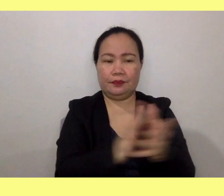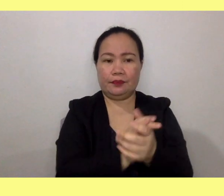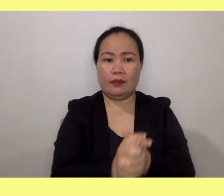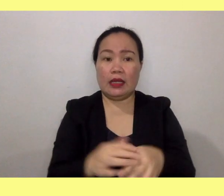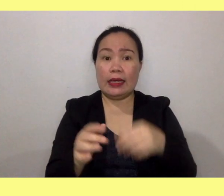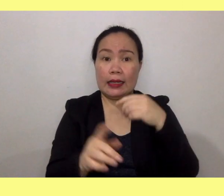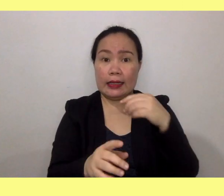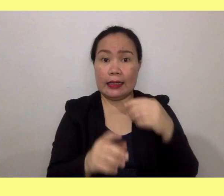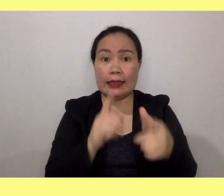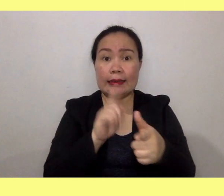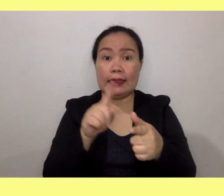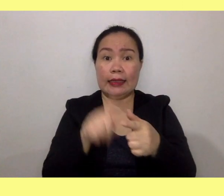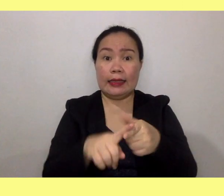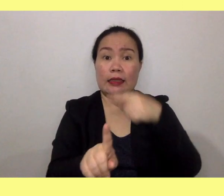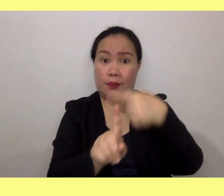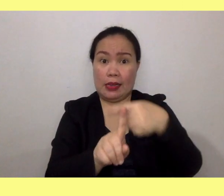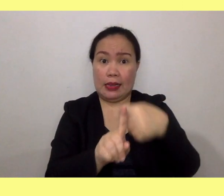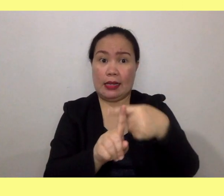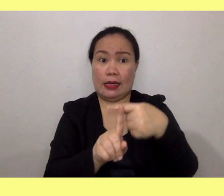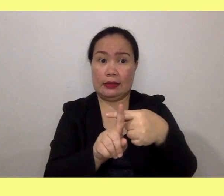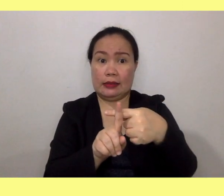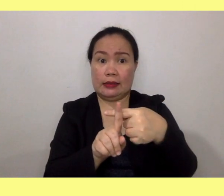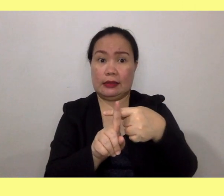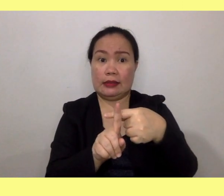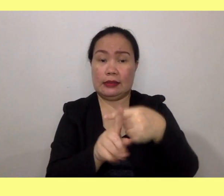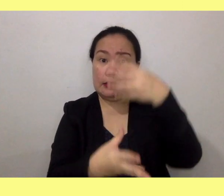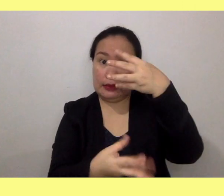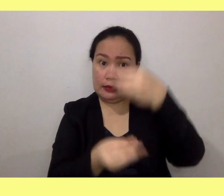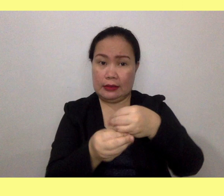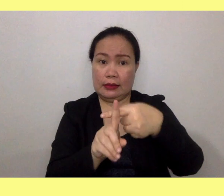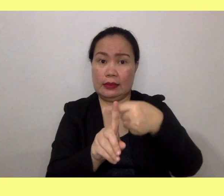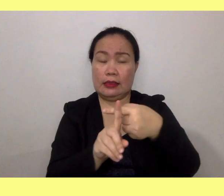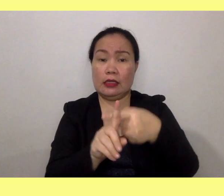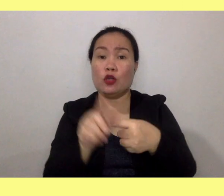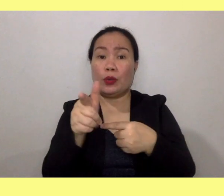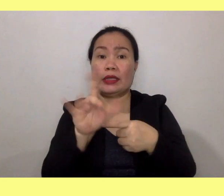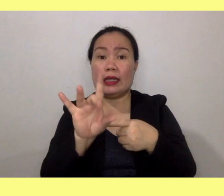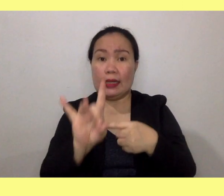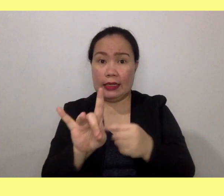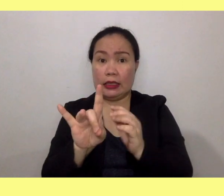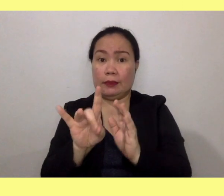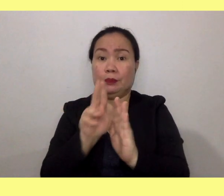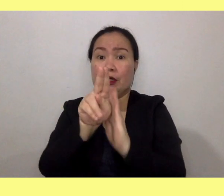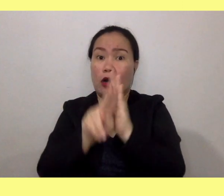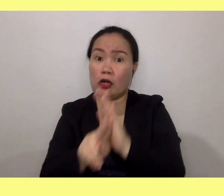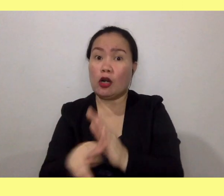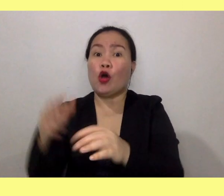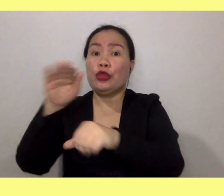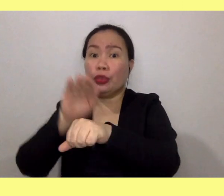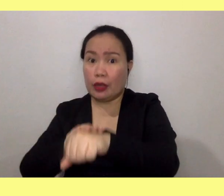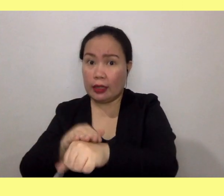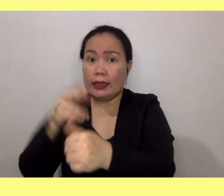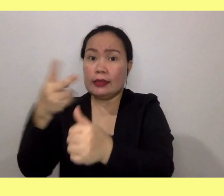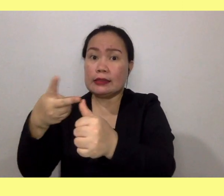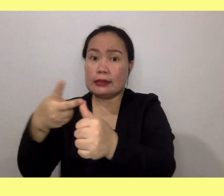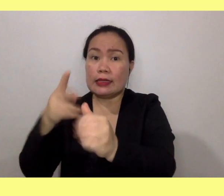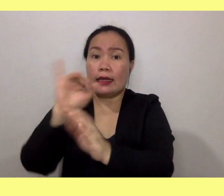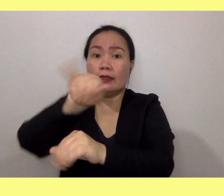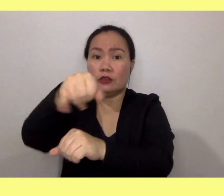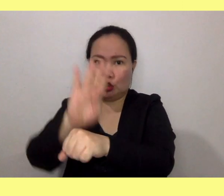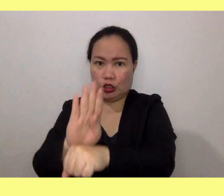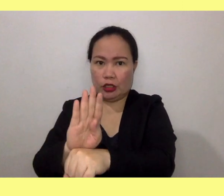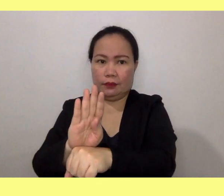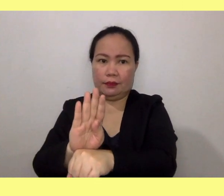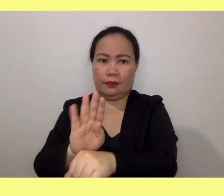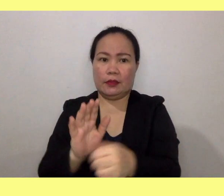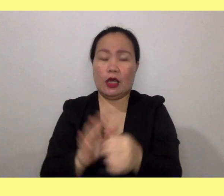then next, ipa-plus natin siya doon sa 28 pesos per hour dun sa second job niya. So,